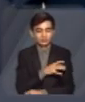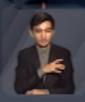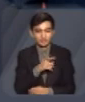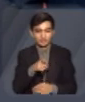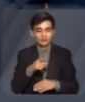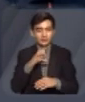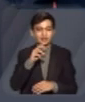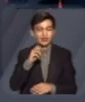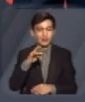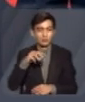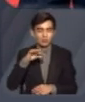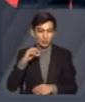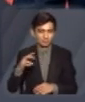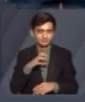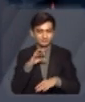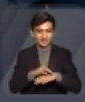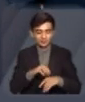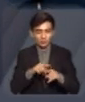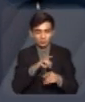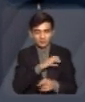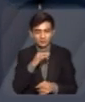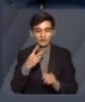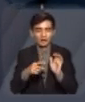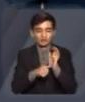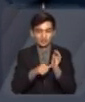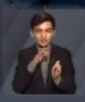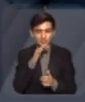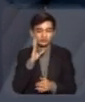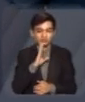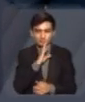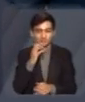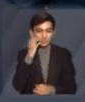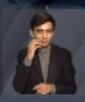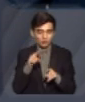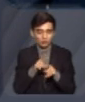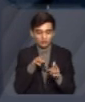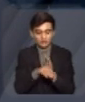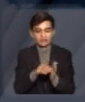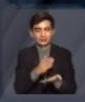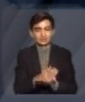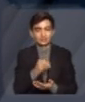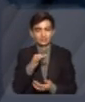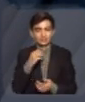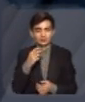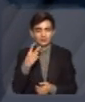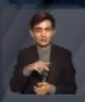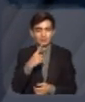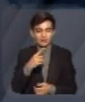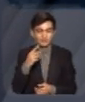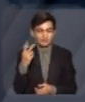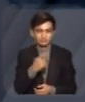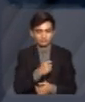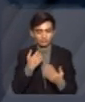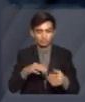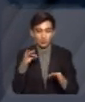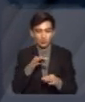Саршаян шағып ауруханаға жеткізілгендердің ішінде 26 жастағы аяғы ауыр келіншек те бар. Бұл жүктіліктің 20-21 аптасында екен. Жәндік